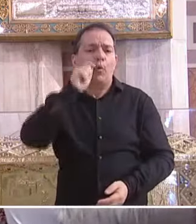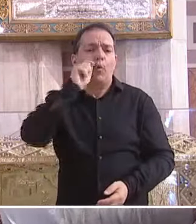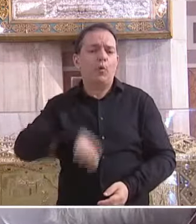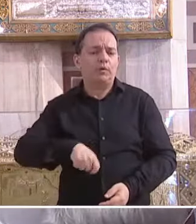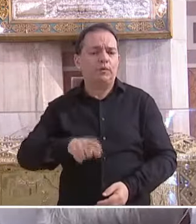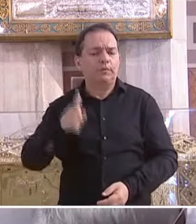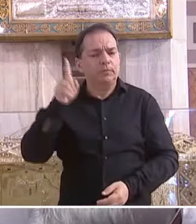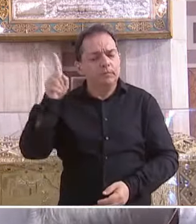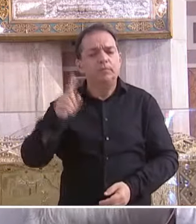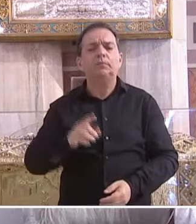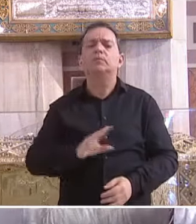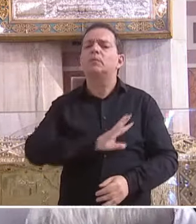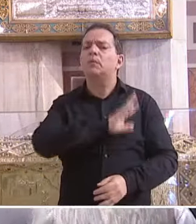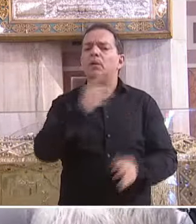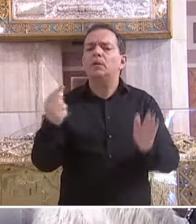το